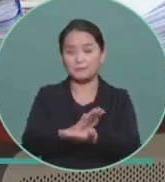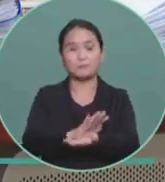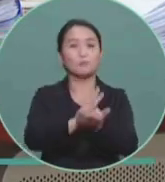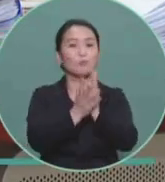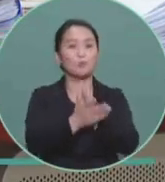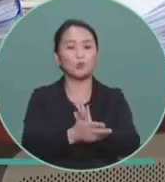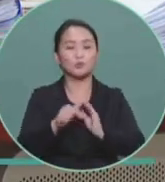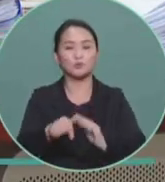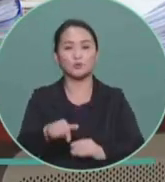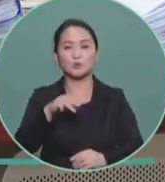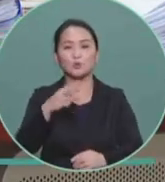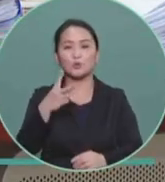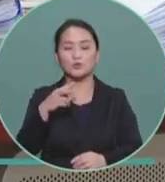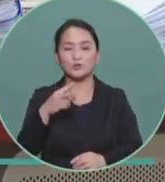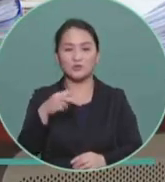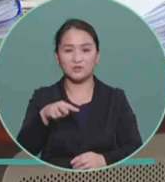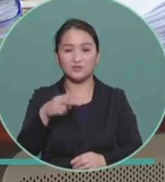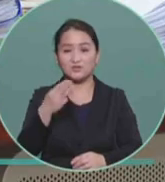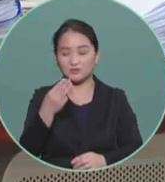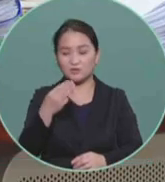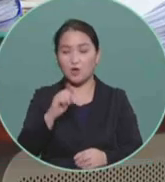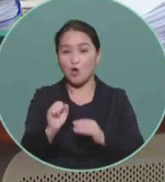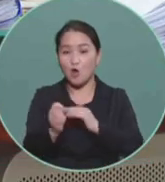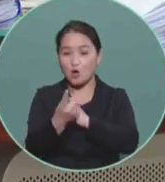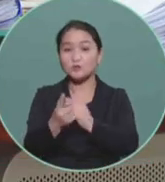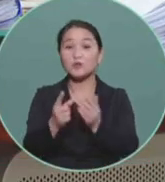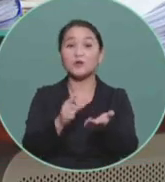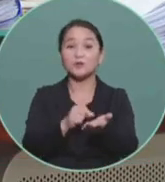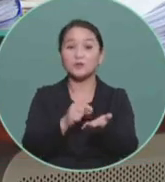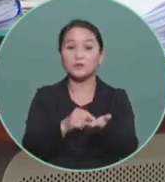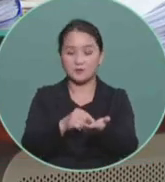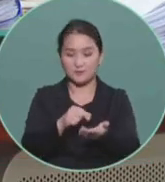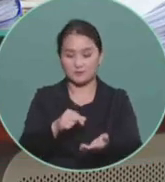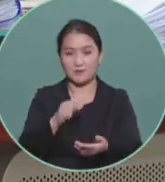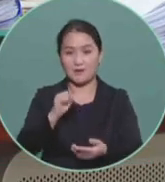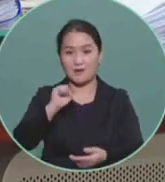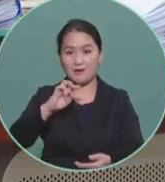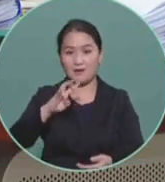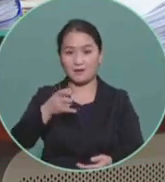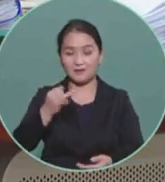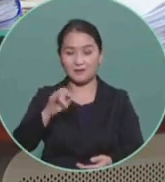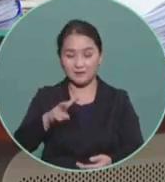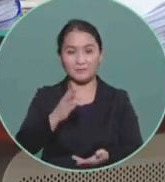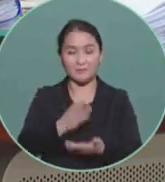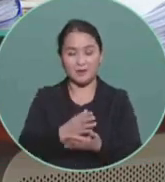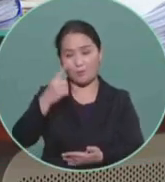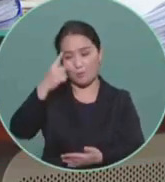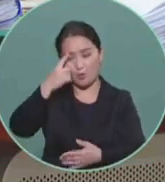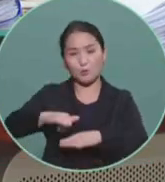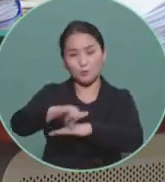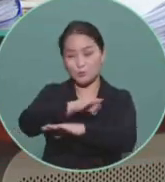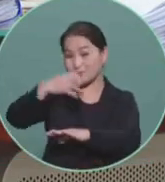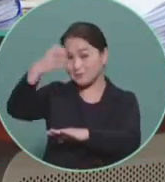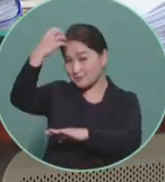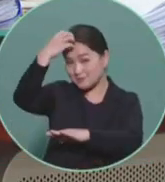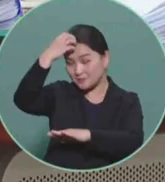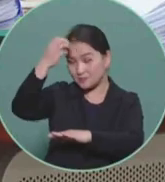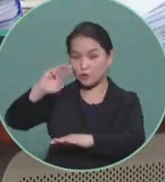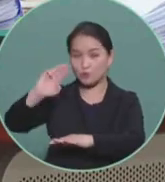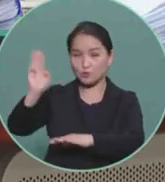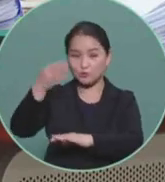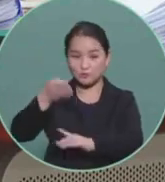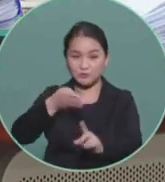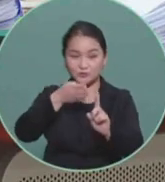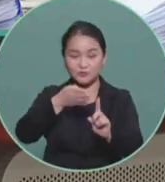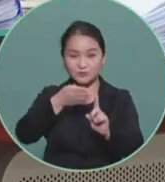гэхдээ энэ төвш бол онцгой одоо хэрэгцээтэй ангилд ордог учраас одоо Монгол Улсын засгийн газраас тодорхой